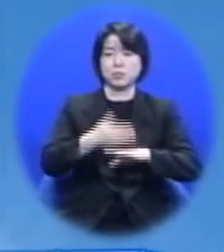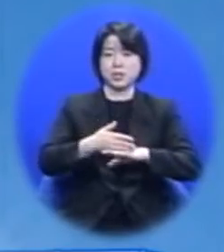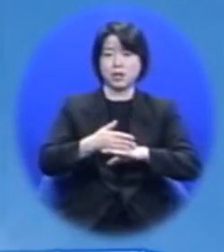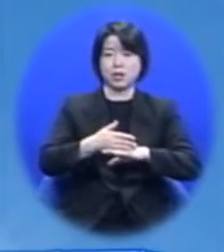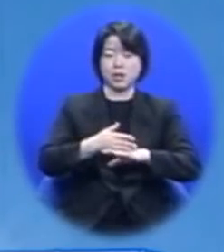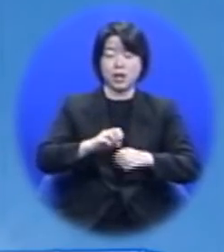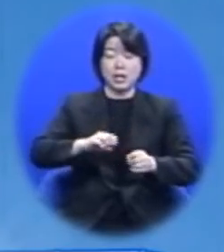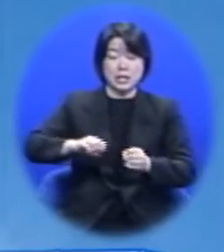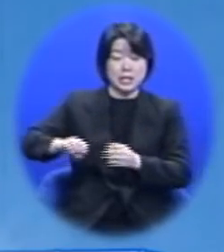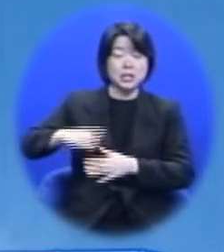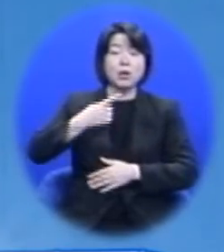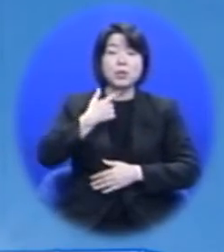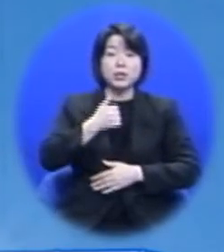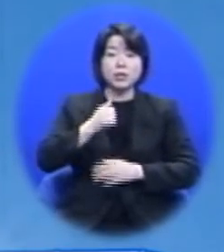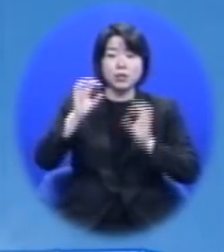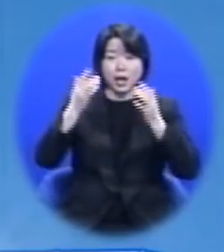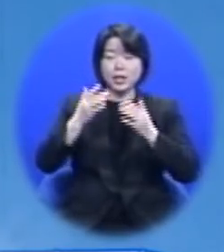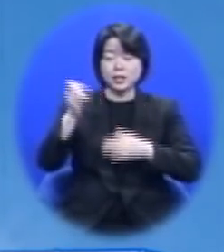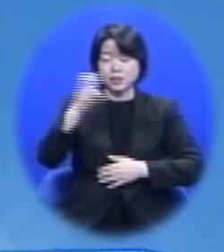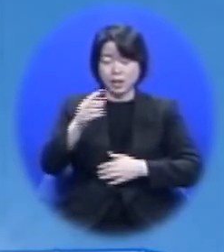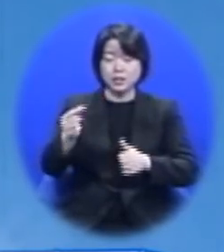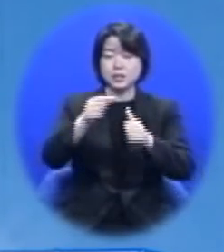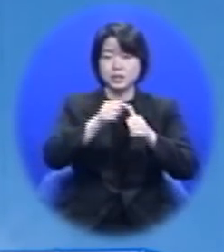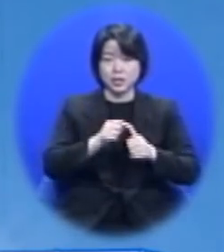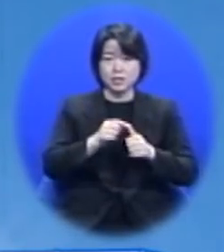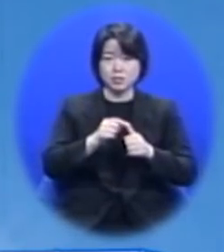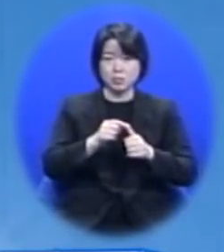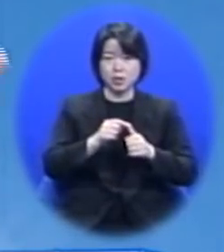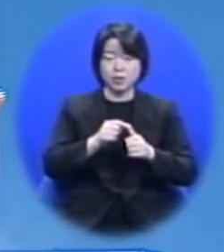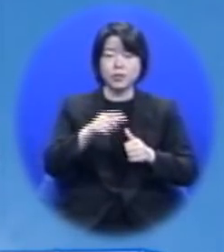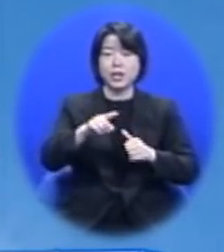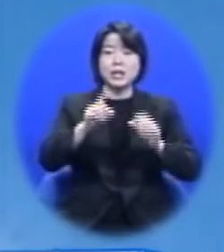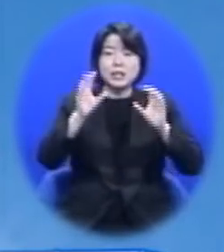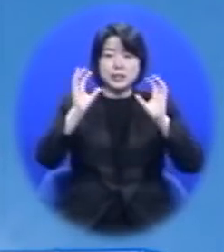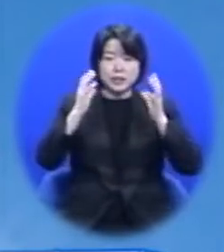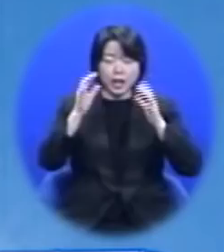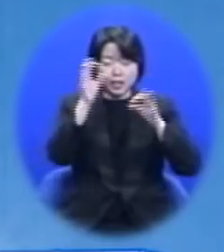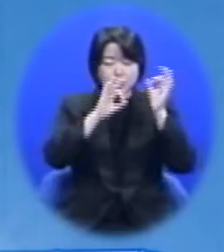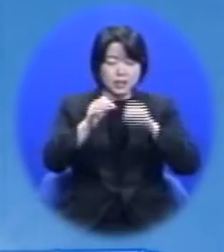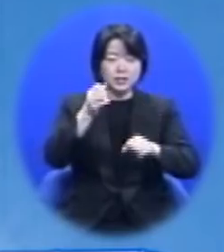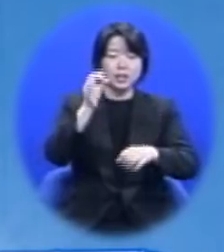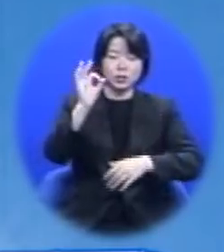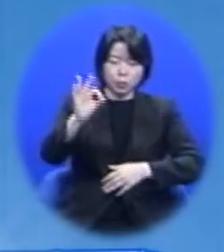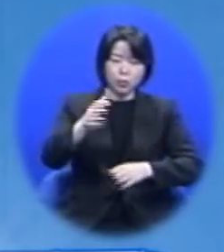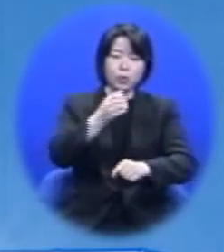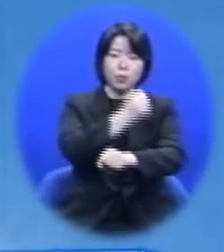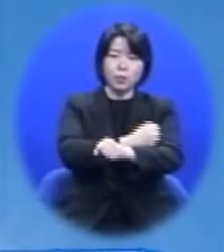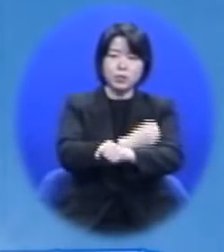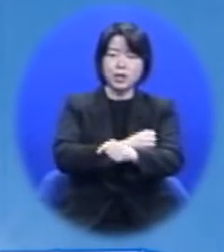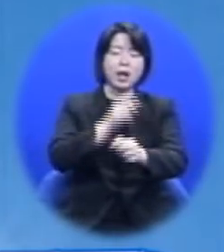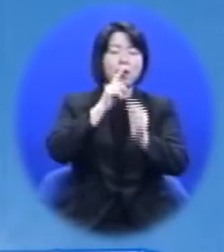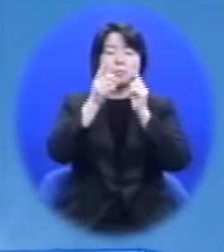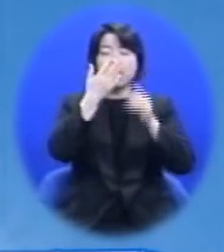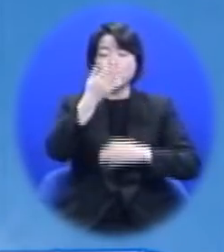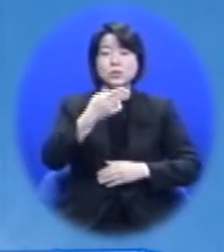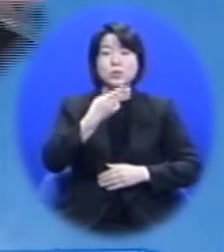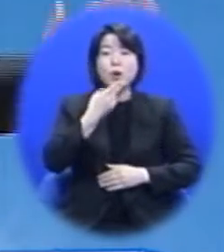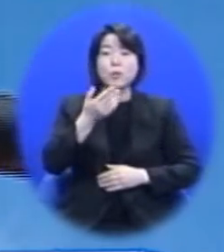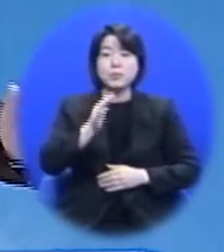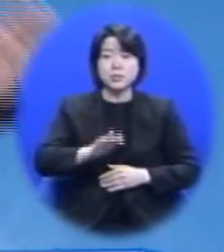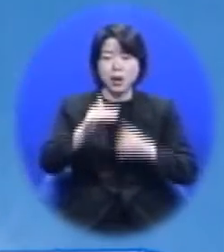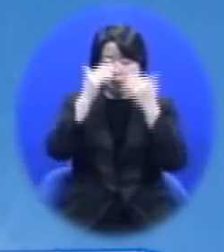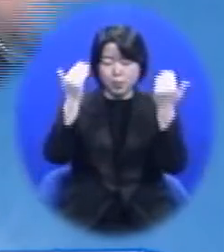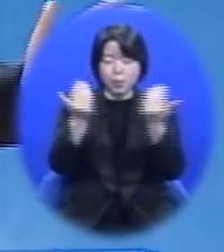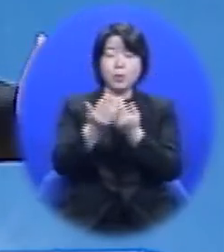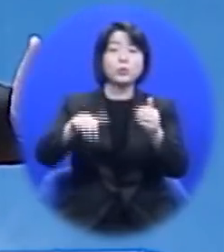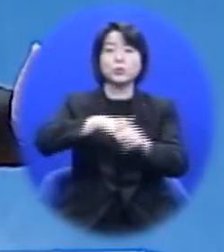잃어버린 아이를 찾았어요. 그 아이 찾느라고 그동안 들여든 돈, 고생 뭐 말할 것도 없지만 하여튼 모든